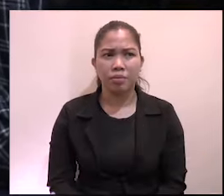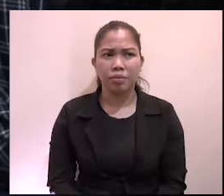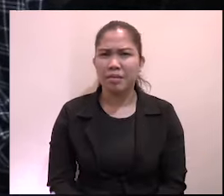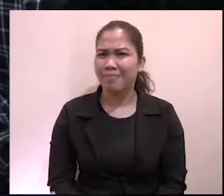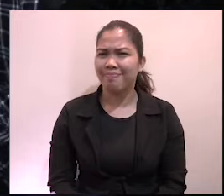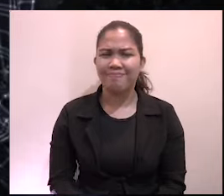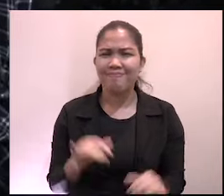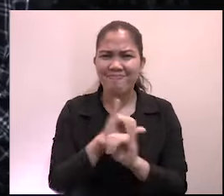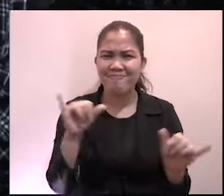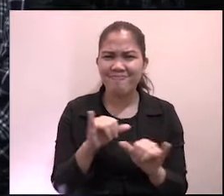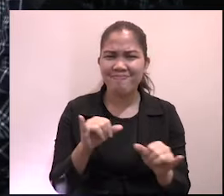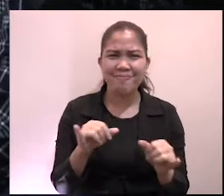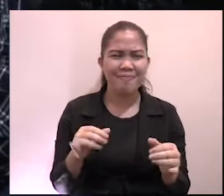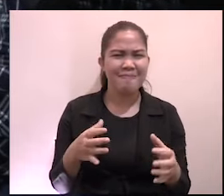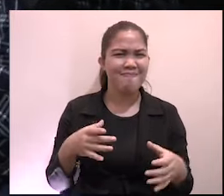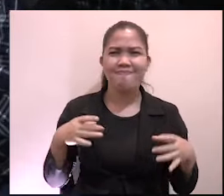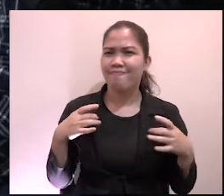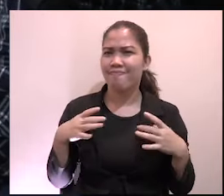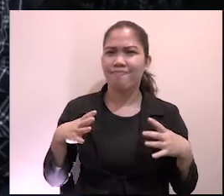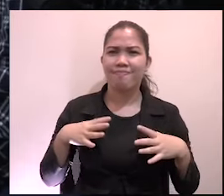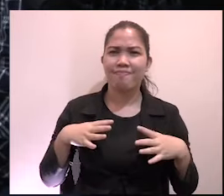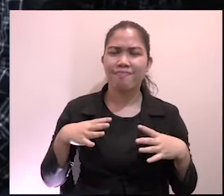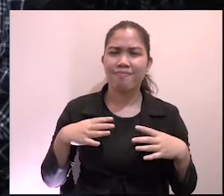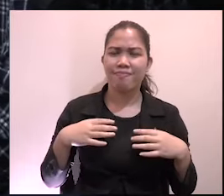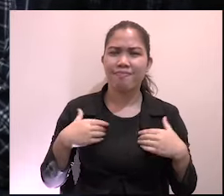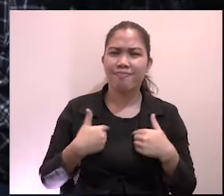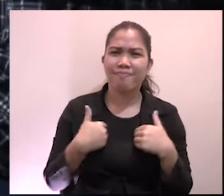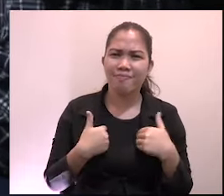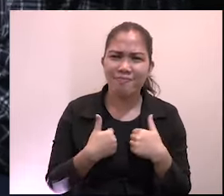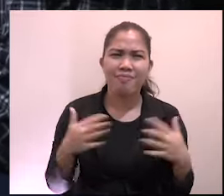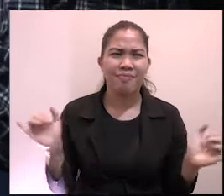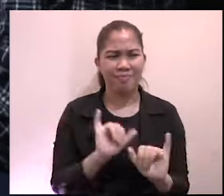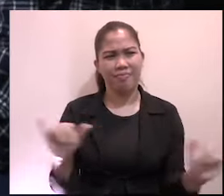Kababuyan na yun sa ano na, sa pagkatao na ang...